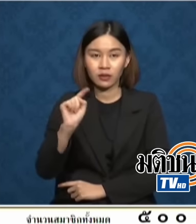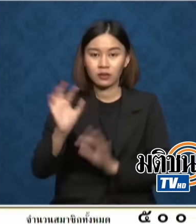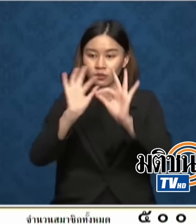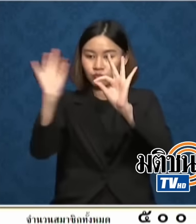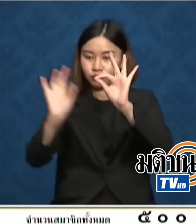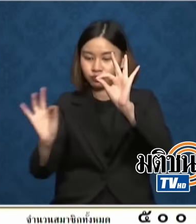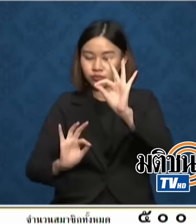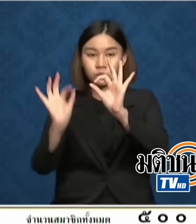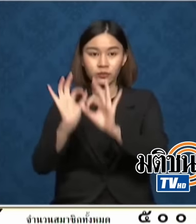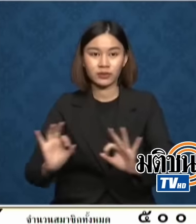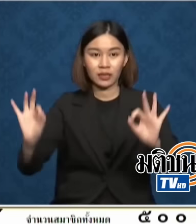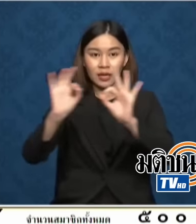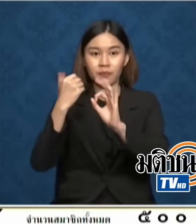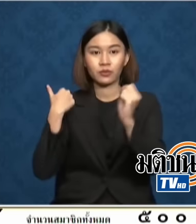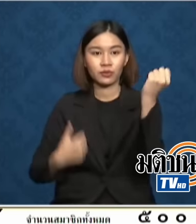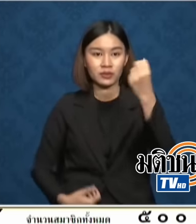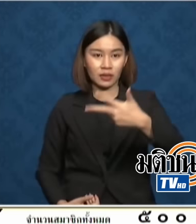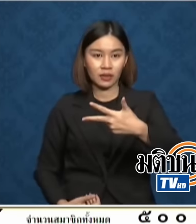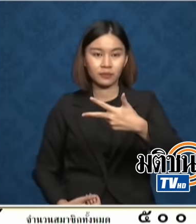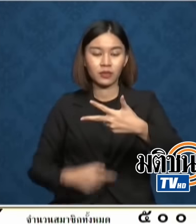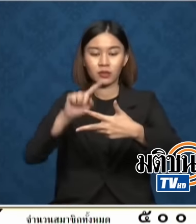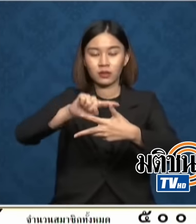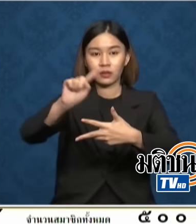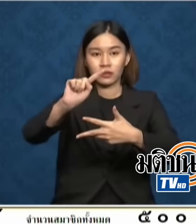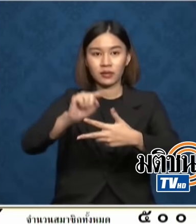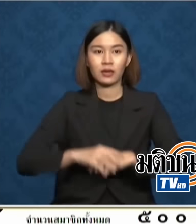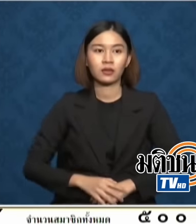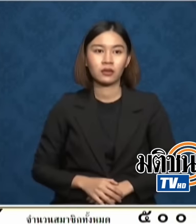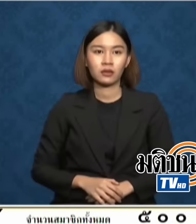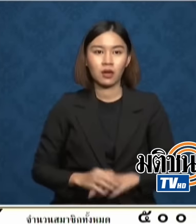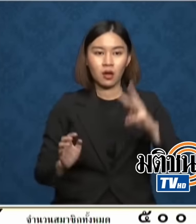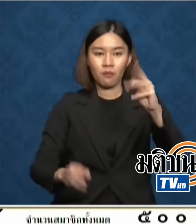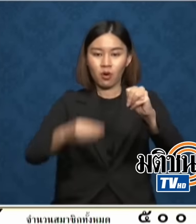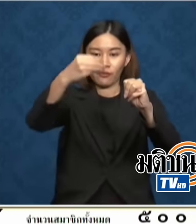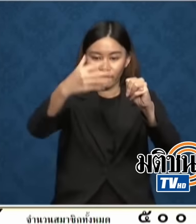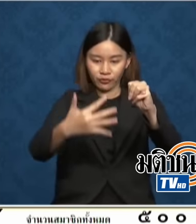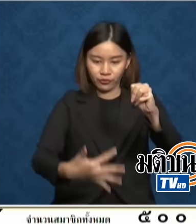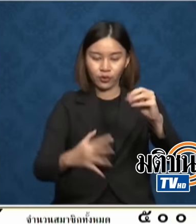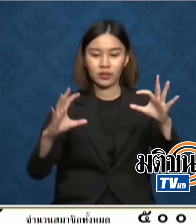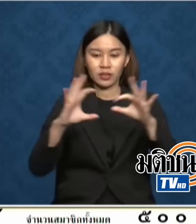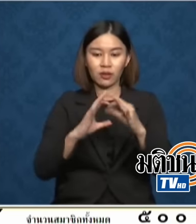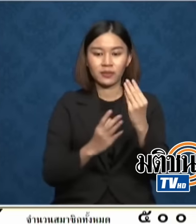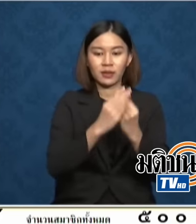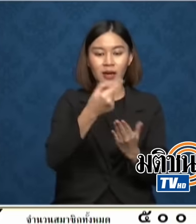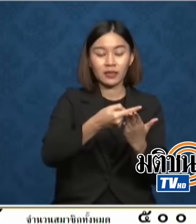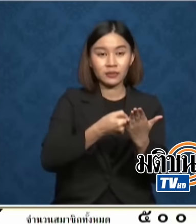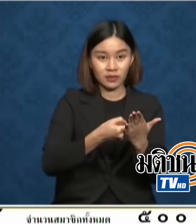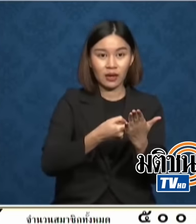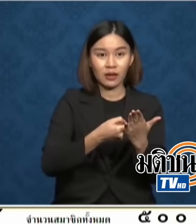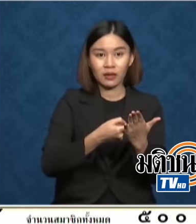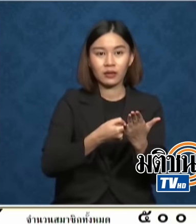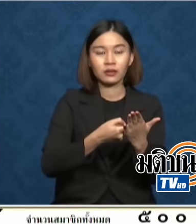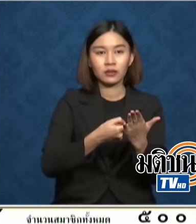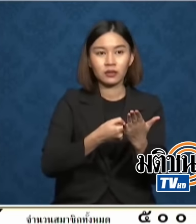าสำคัญ3ประการ1คือให้งดใช้ทุกมาตราที่เกี่ยวข้องกับสภาที่ปรึกษาและ